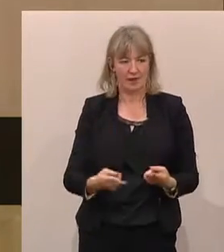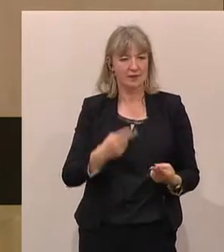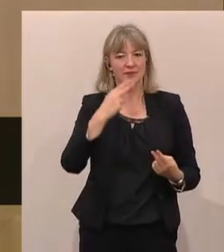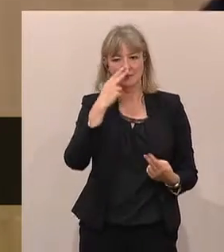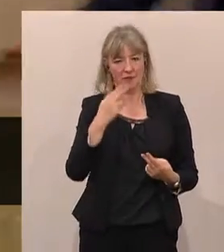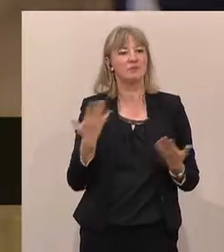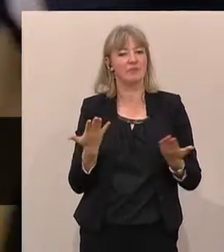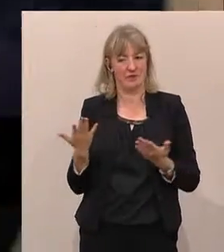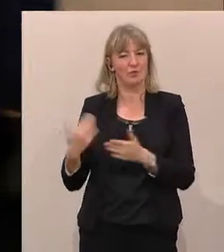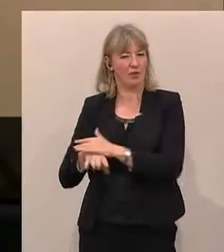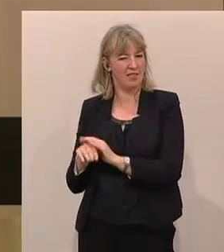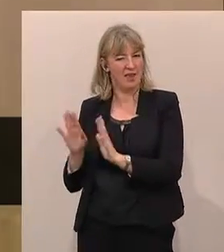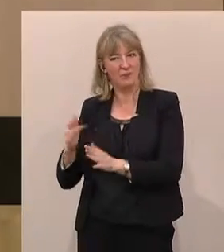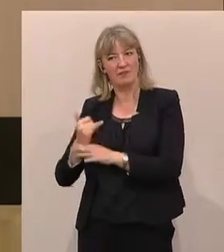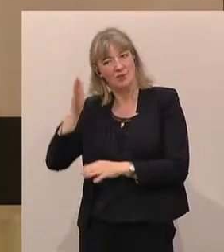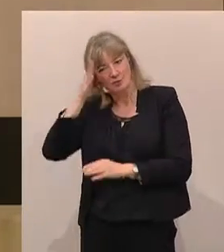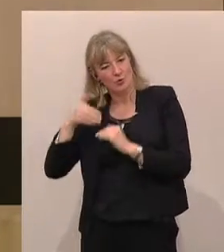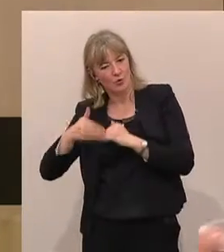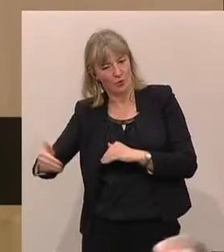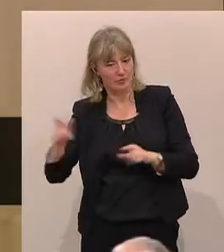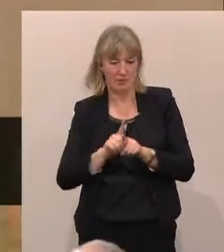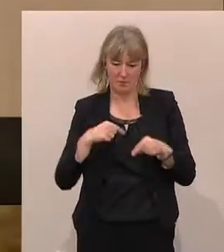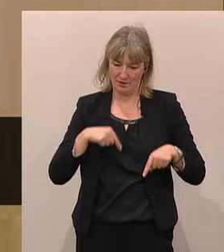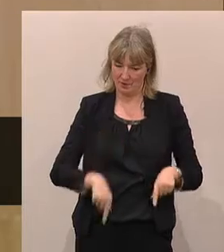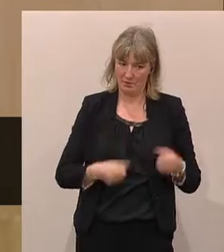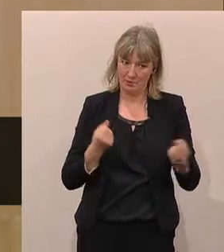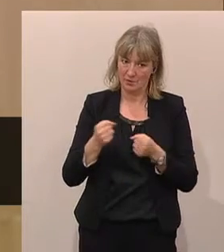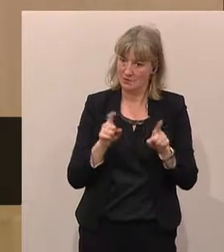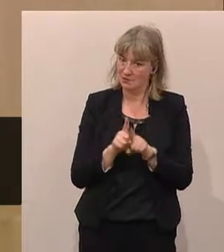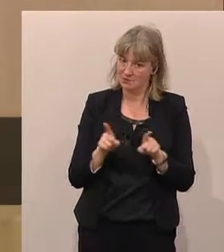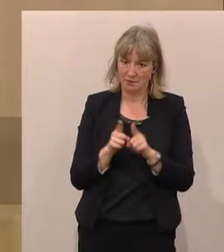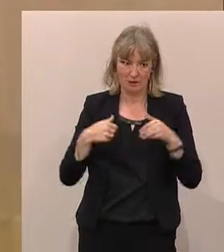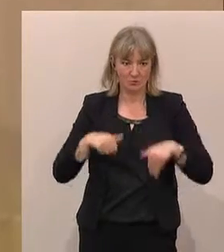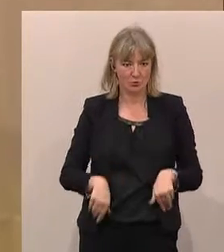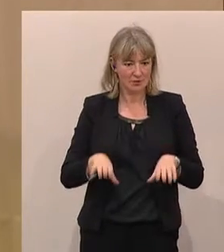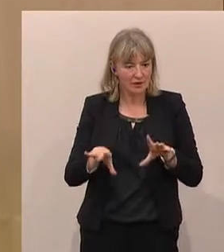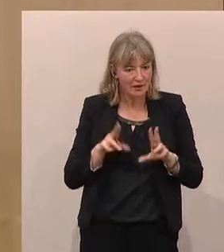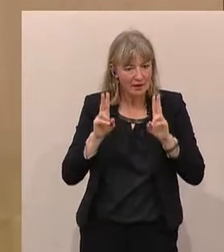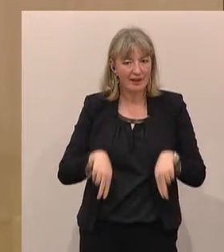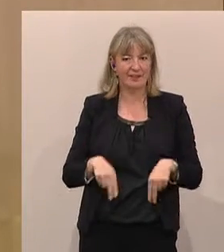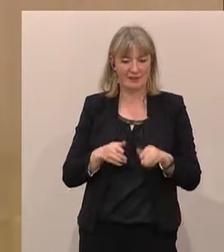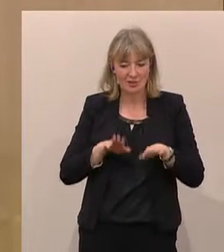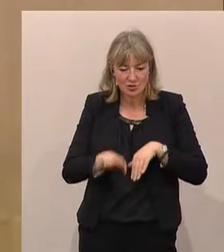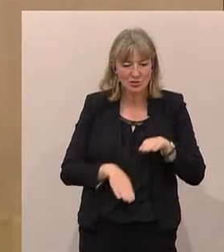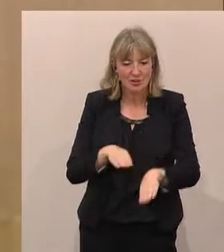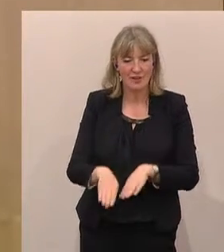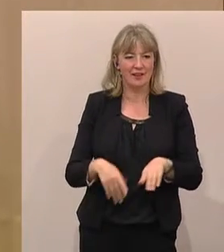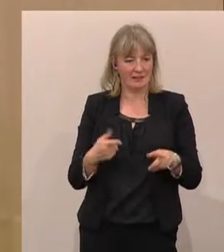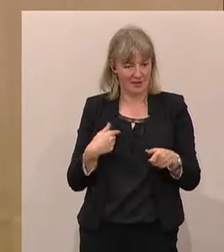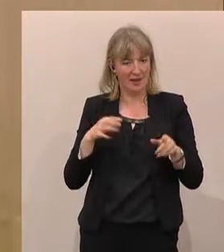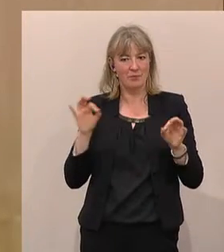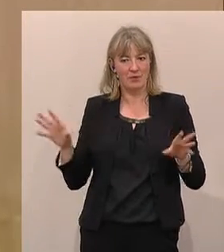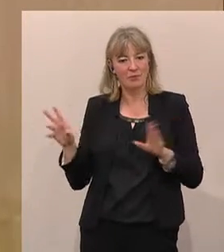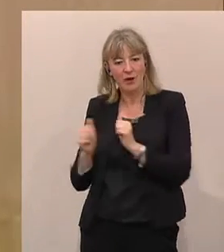der Unternehmer, wie geht es weiter in der Zukunft. Und auch wir von der Politik müssen die richtigen Schritte für die Zukunft mit dem